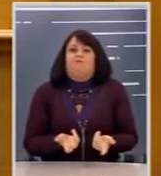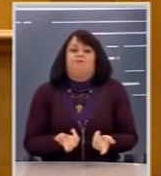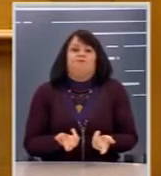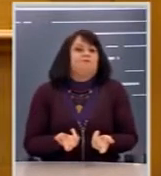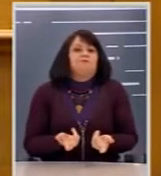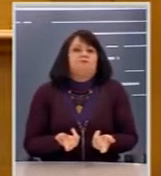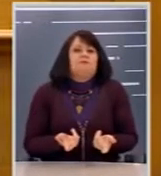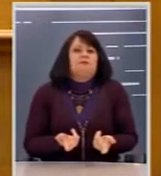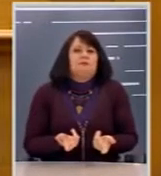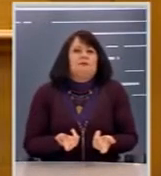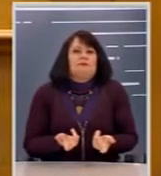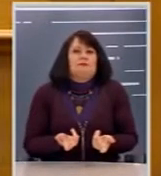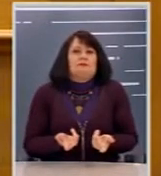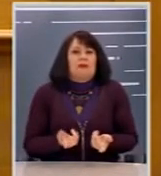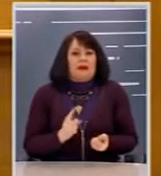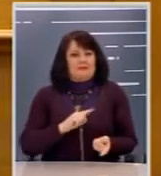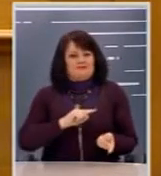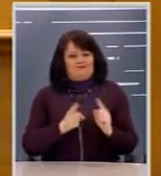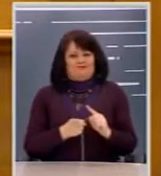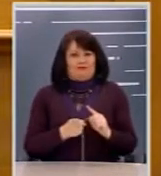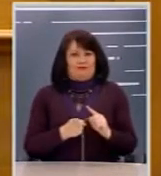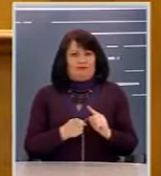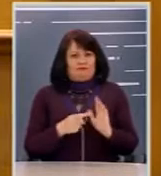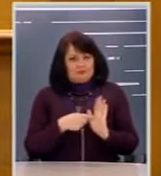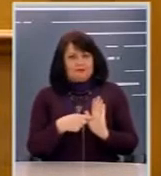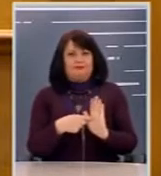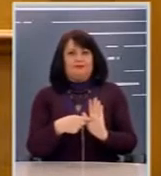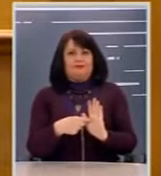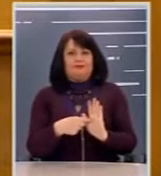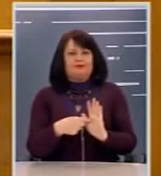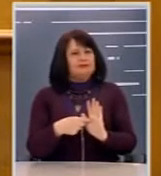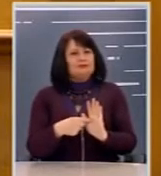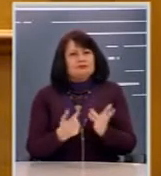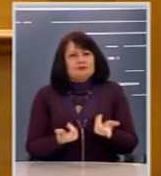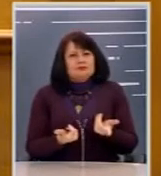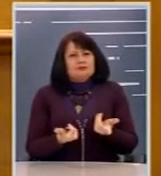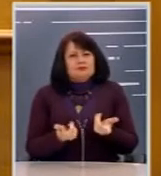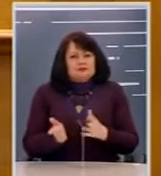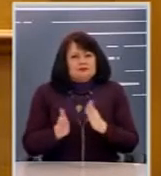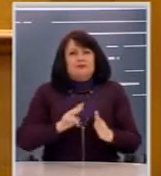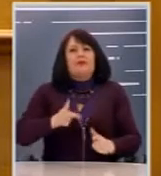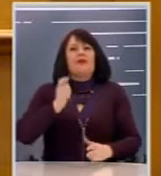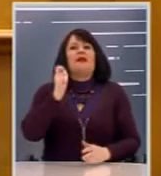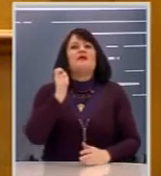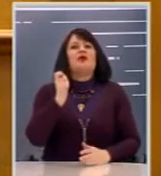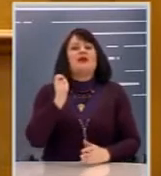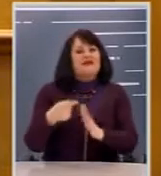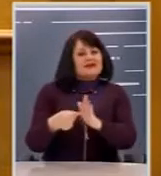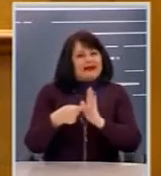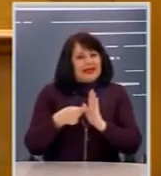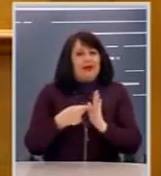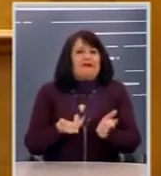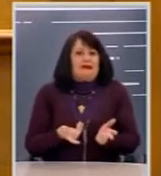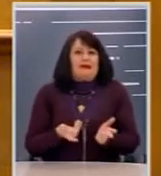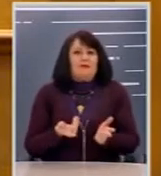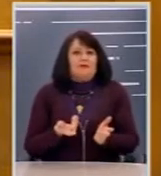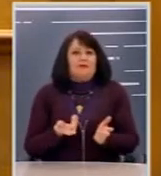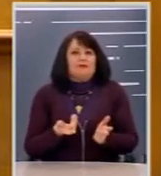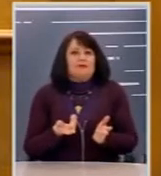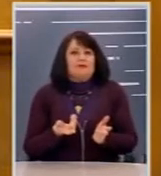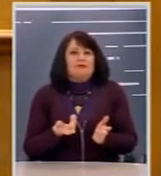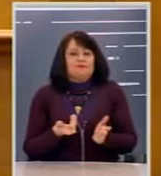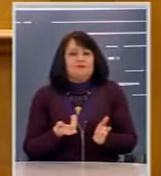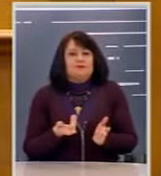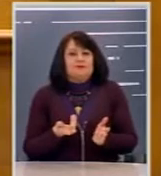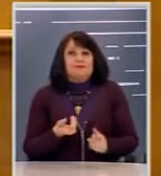ένας αντιπερισπασμός, γιατί αυτός ήταν ο αντιπερισπασμός από την πλευρά της αξιωματικής αντιπολίτευσης,